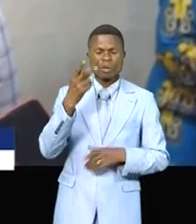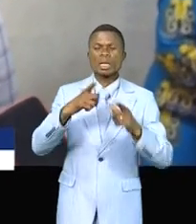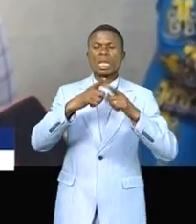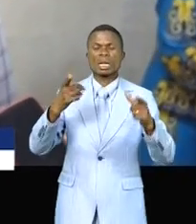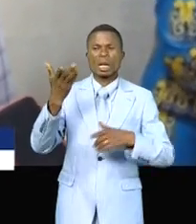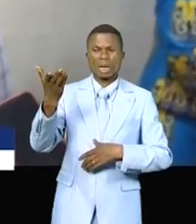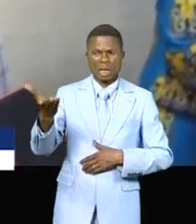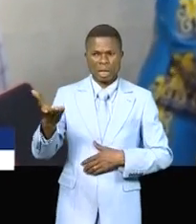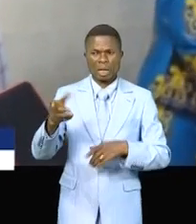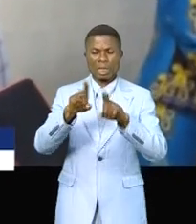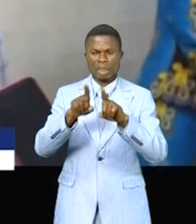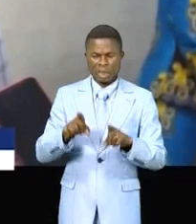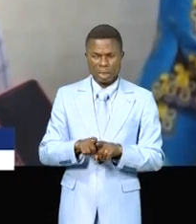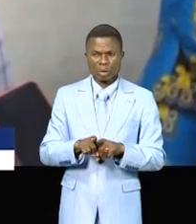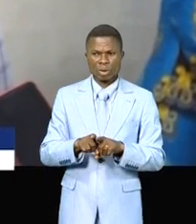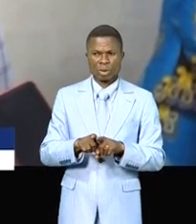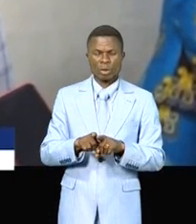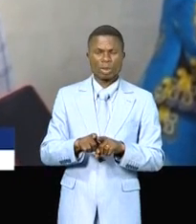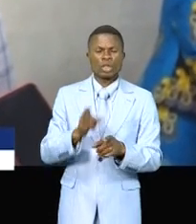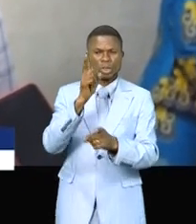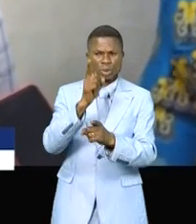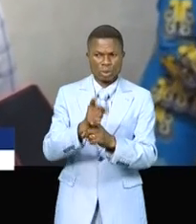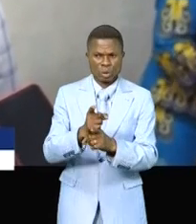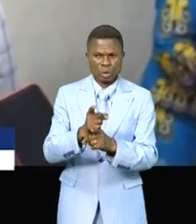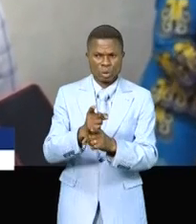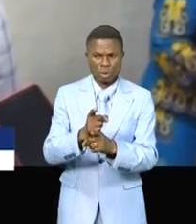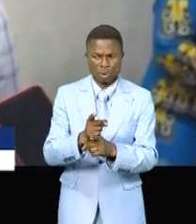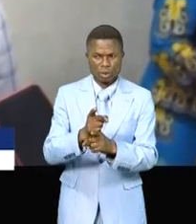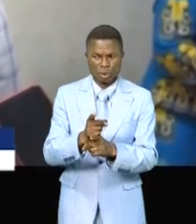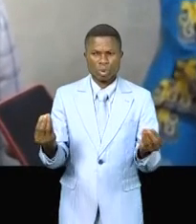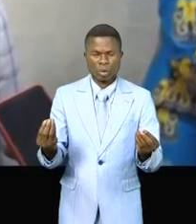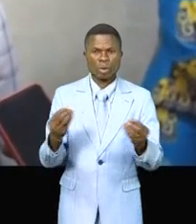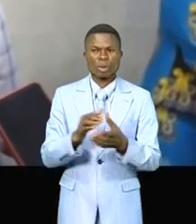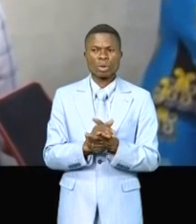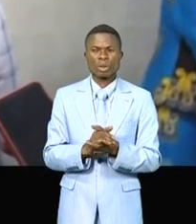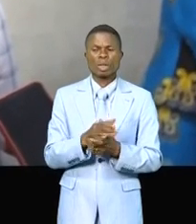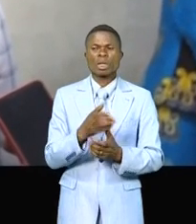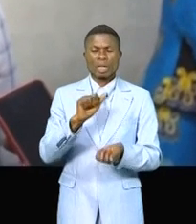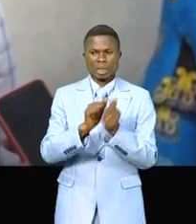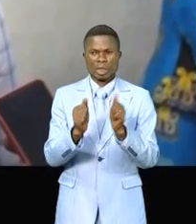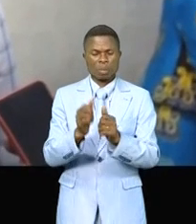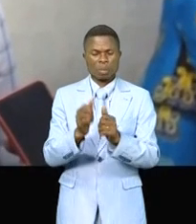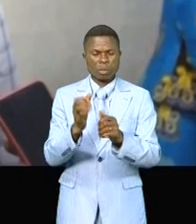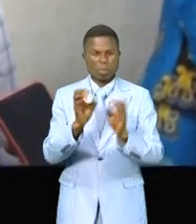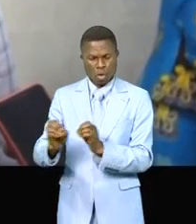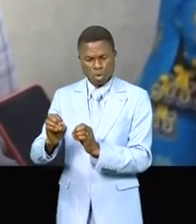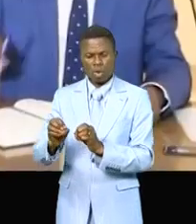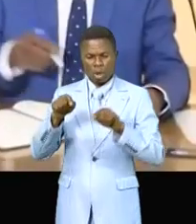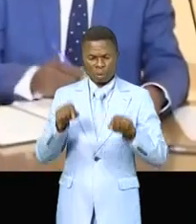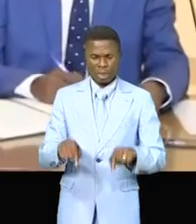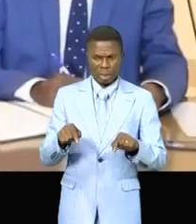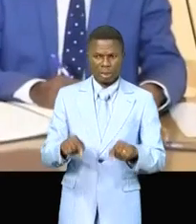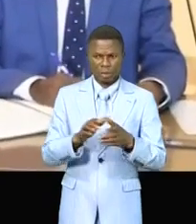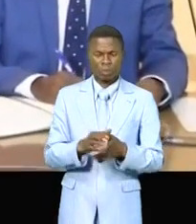et précise de la manière dont les choses vont être organisées à partir de maintenant.